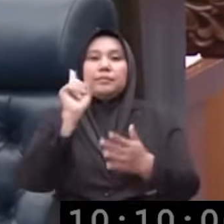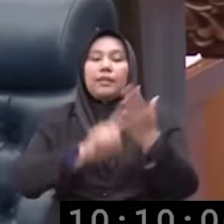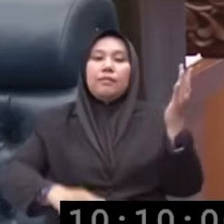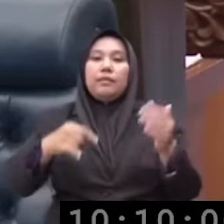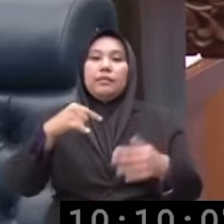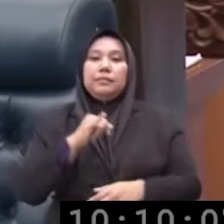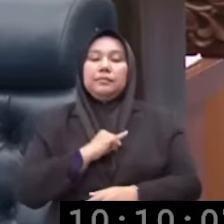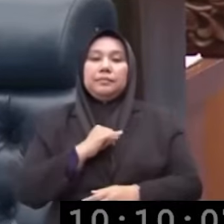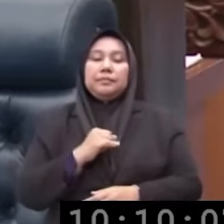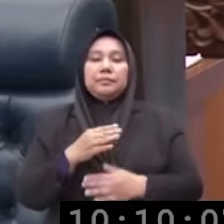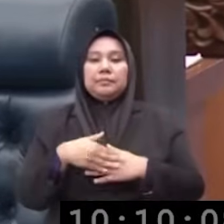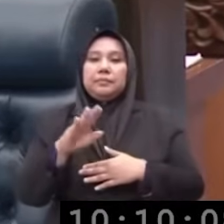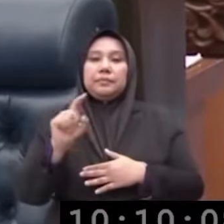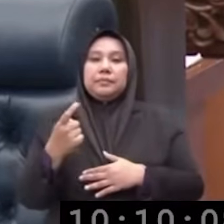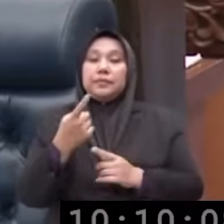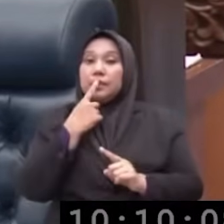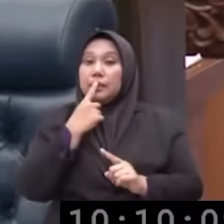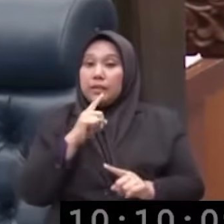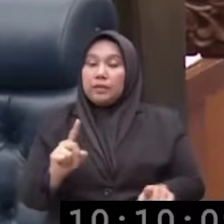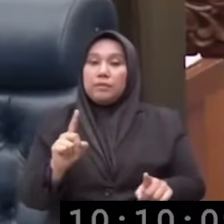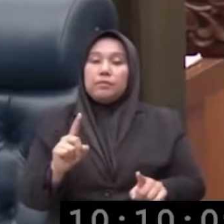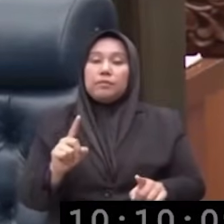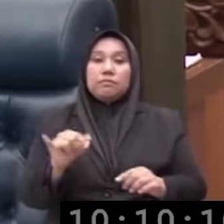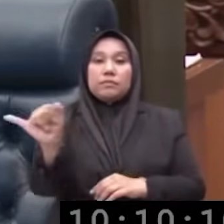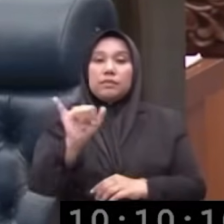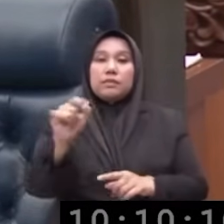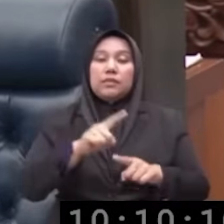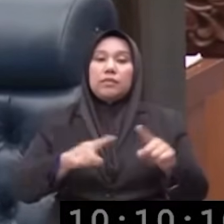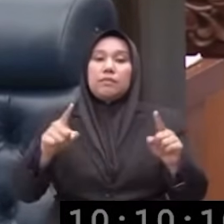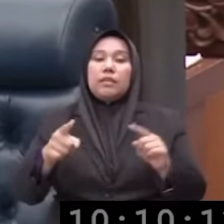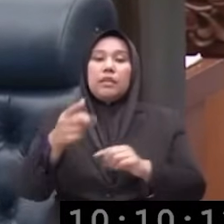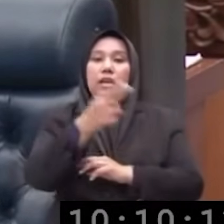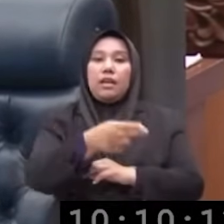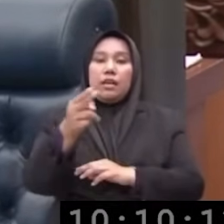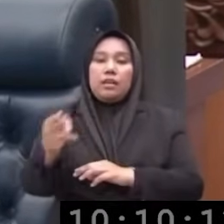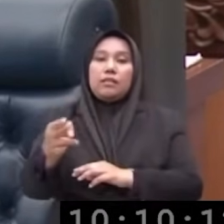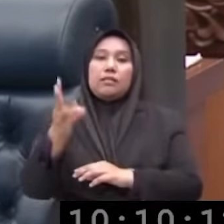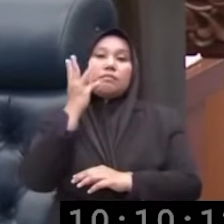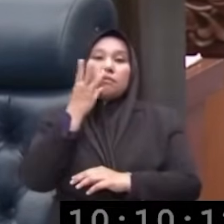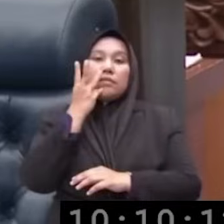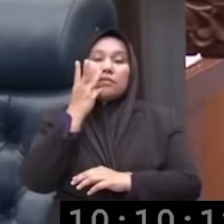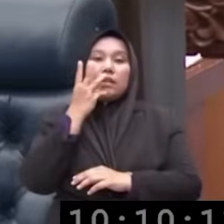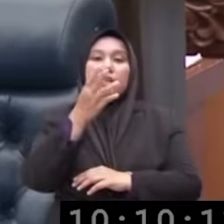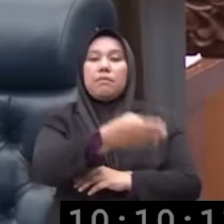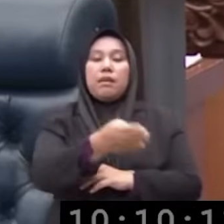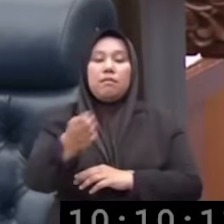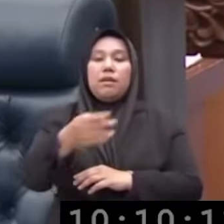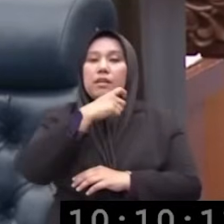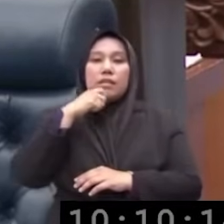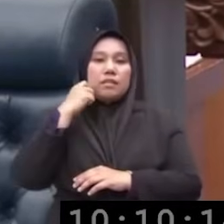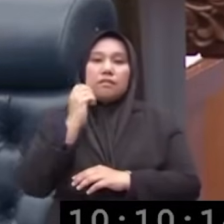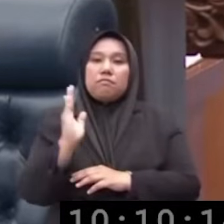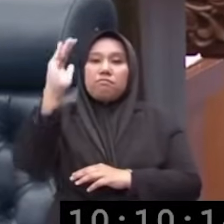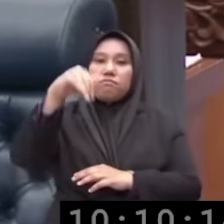karena saya tanya pun jawabannya sama tetapi harga beras atau naik Harga barang kering turun naik jadi kita rasa macam-macam sudah